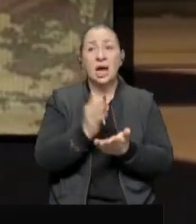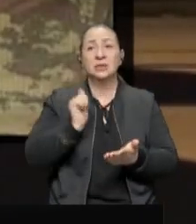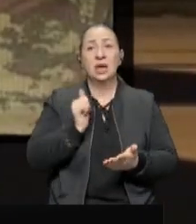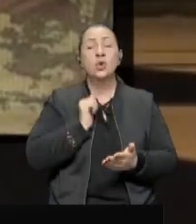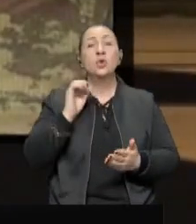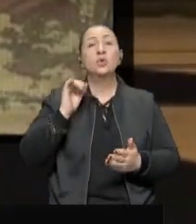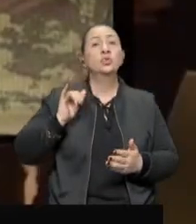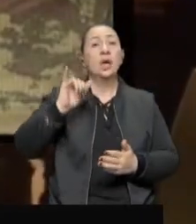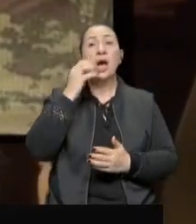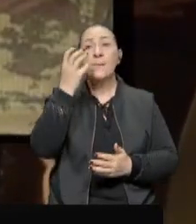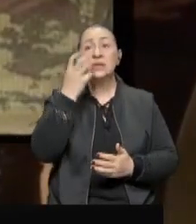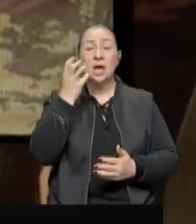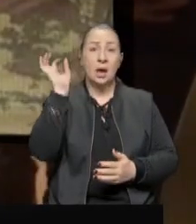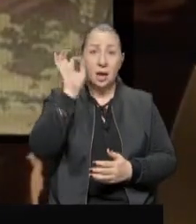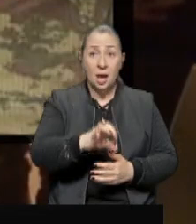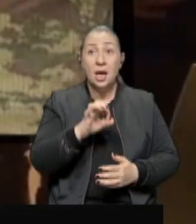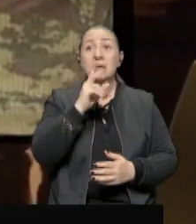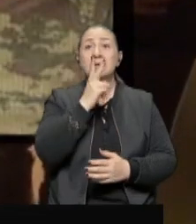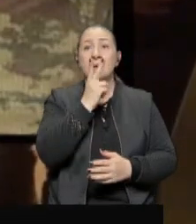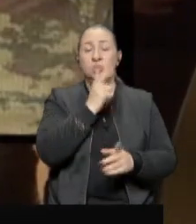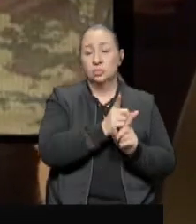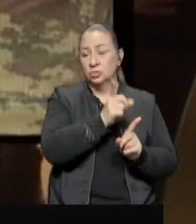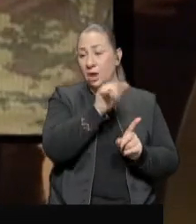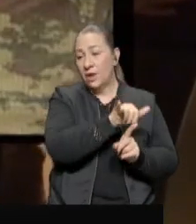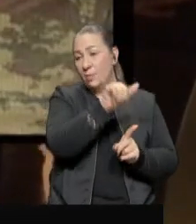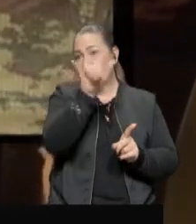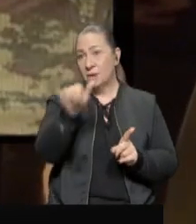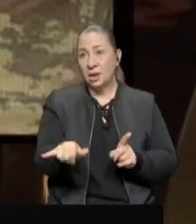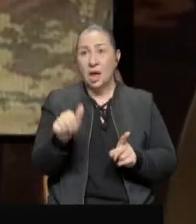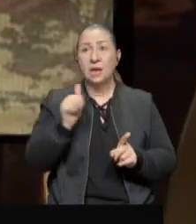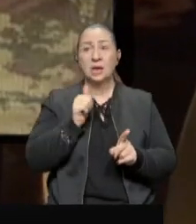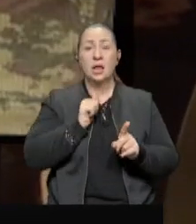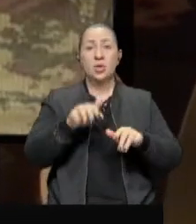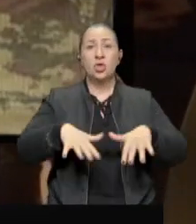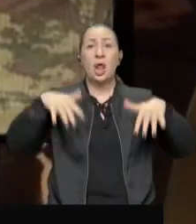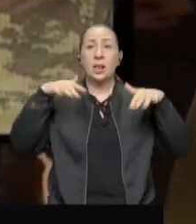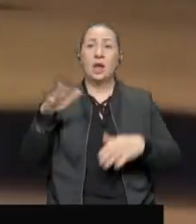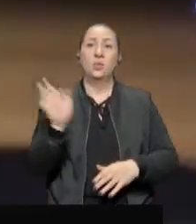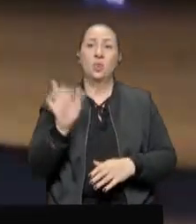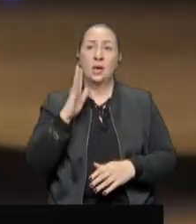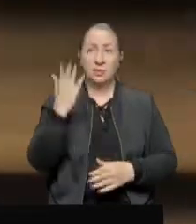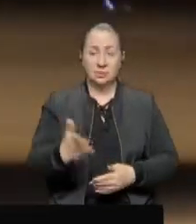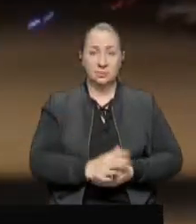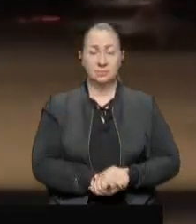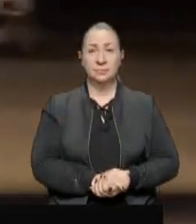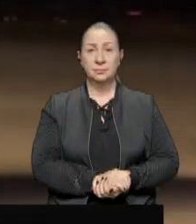uçakla Amasya'ya getirildi. Memleketi Samsun'a havalimanında yapılan askeri törenle uğurlandı.